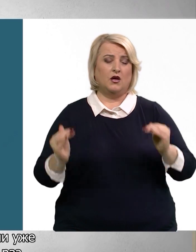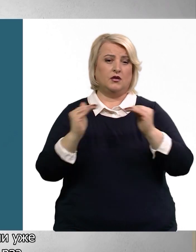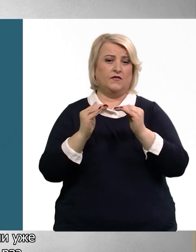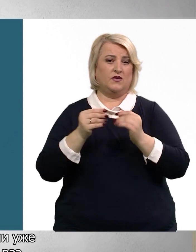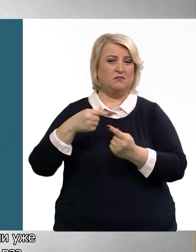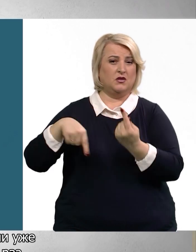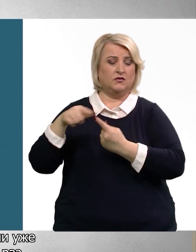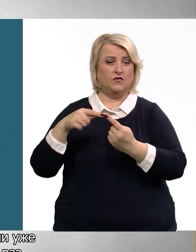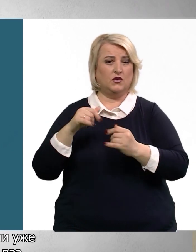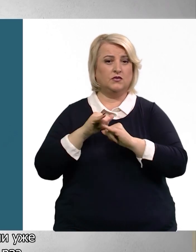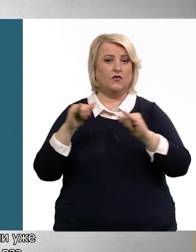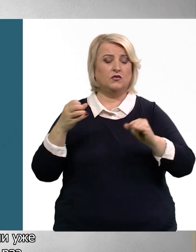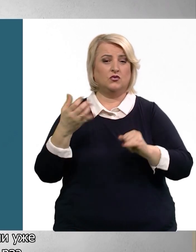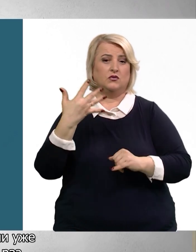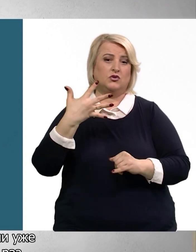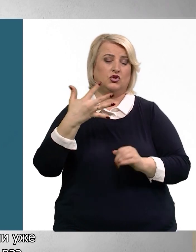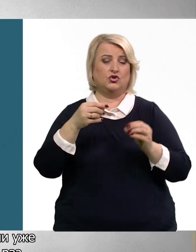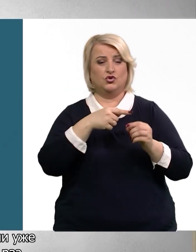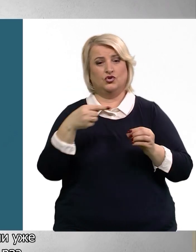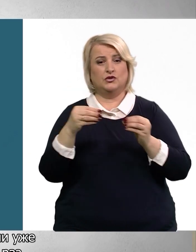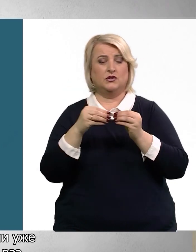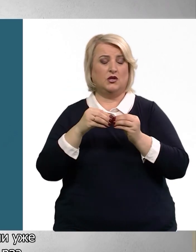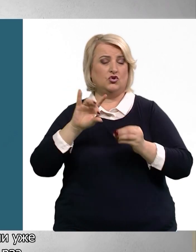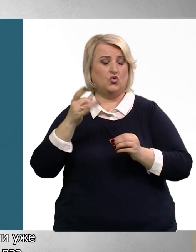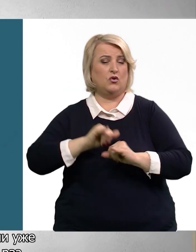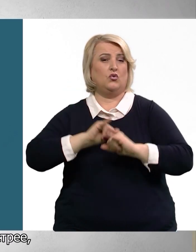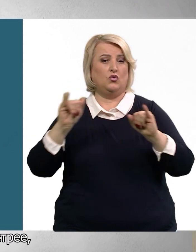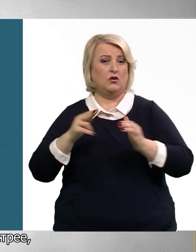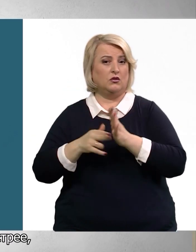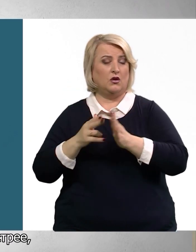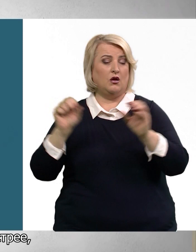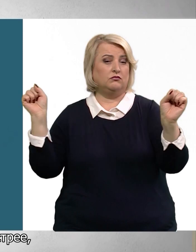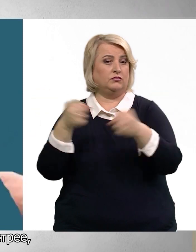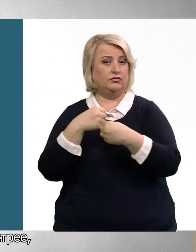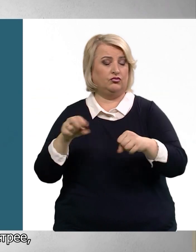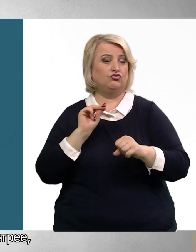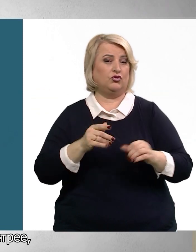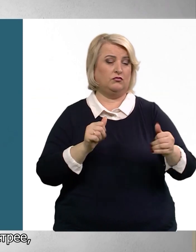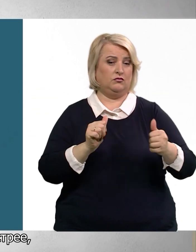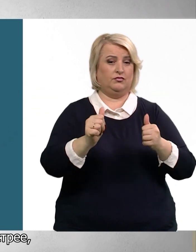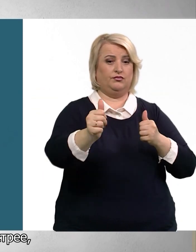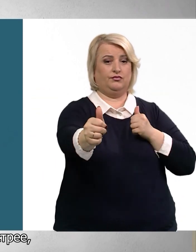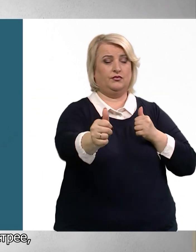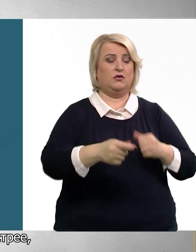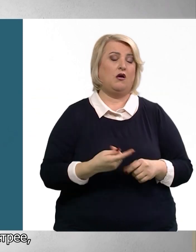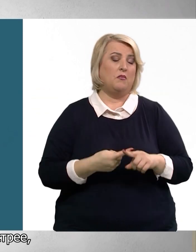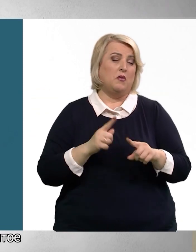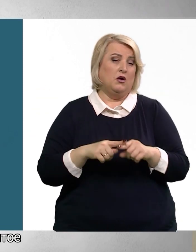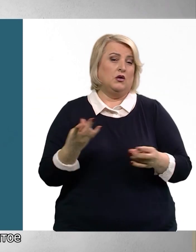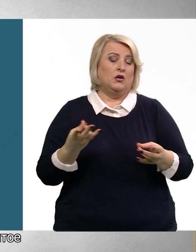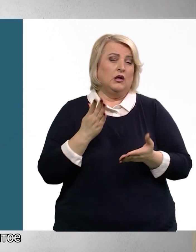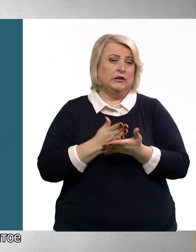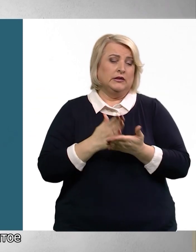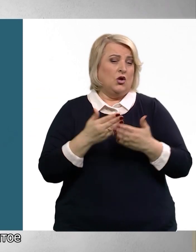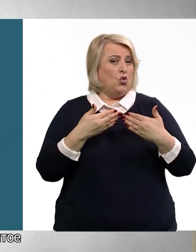nivel de mediu de afaceri s-au dezvoltat încă de vreo 5-10 ori. Deci trenul acela merge mult mai repede decât celălalt care e cu școli. Și